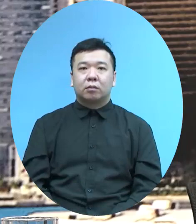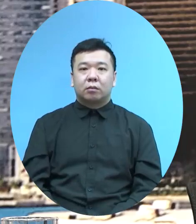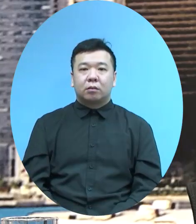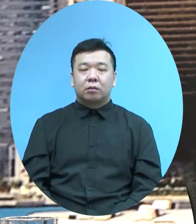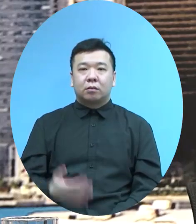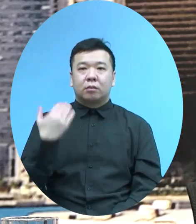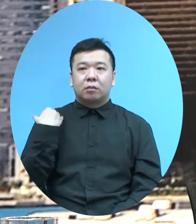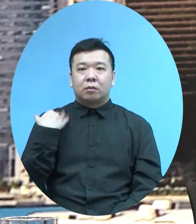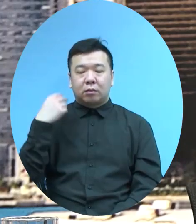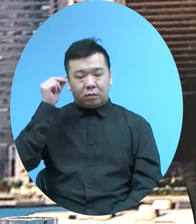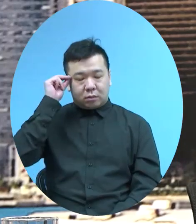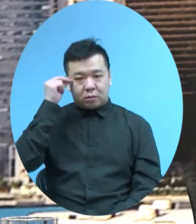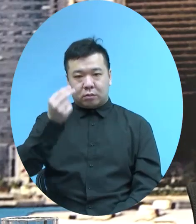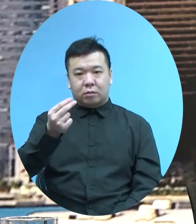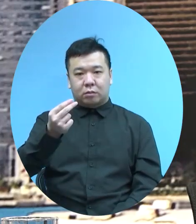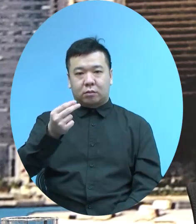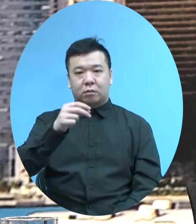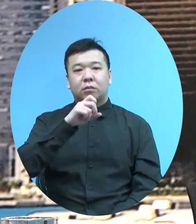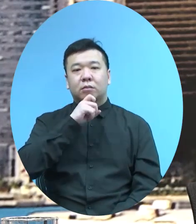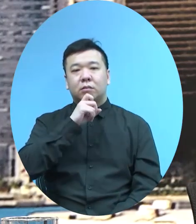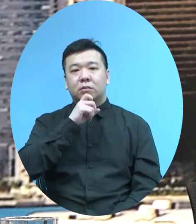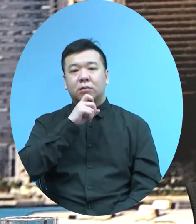過去嗰7日裏邊咧，我哋有